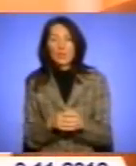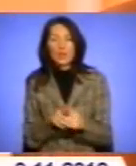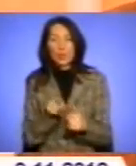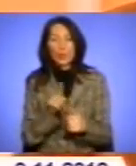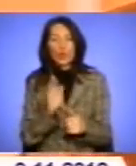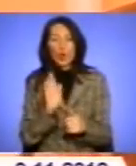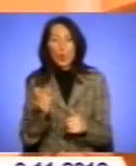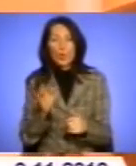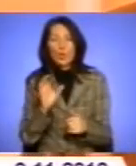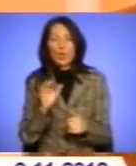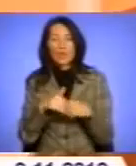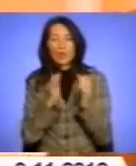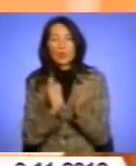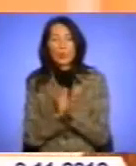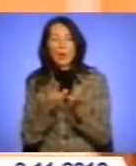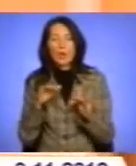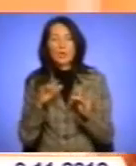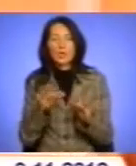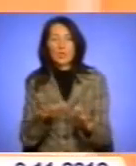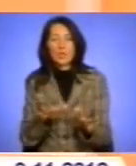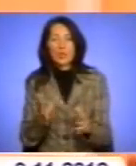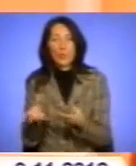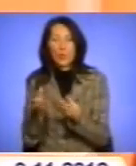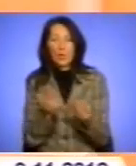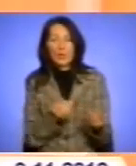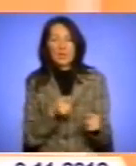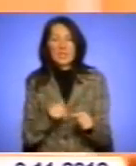Тому що буде і сумарна дія, і через це